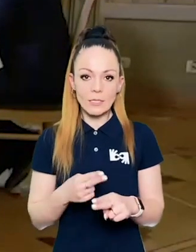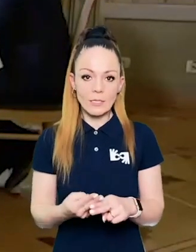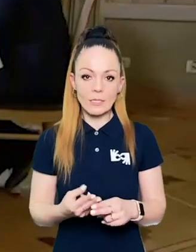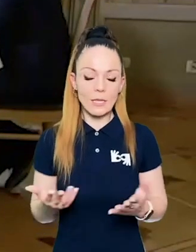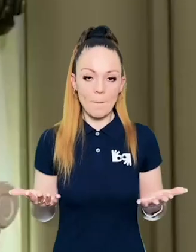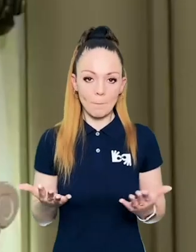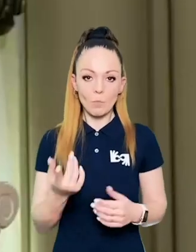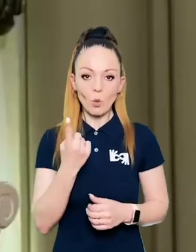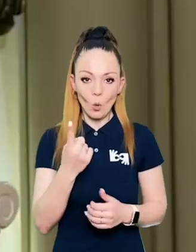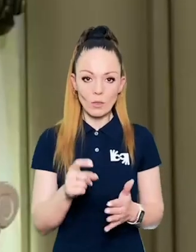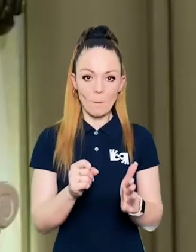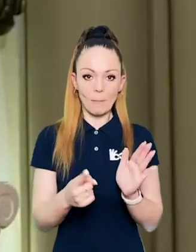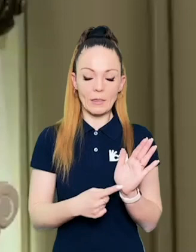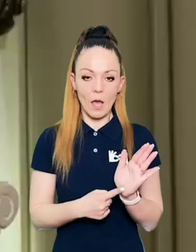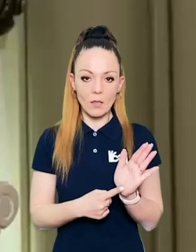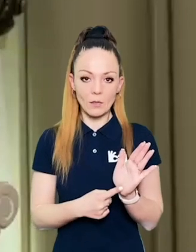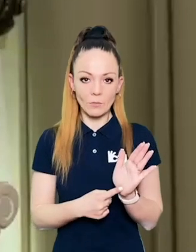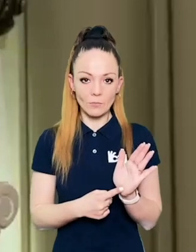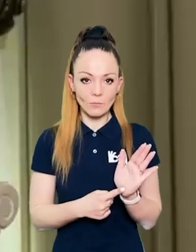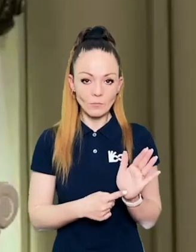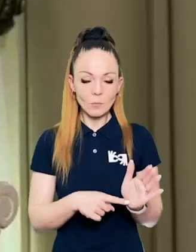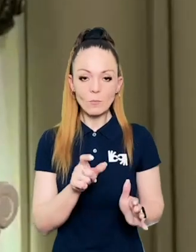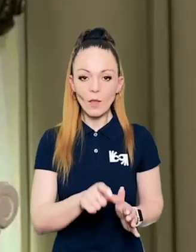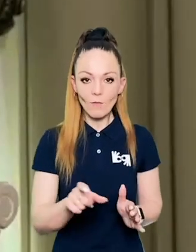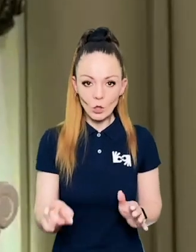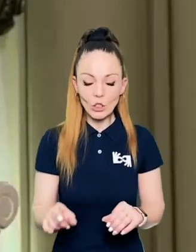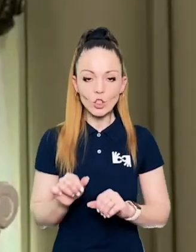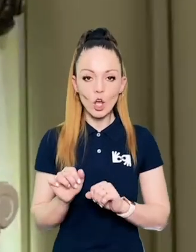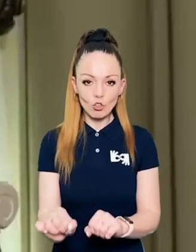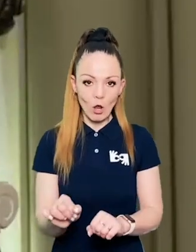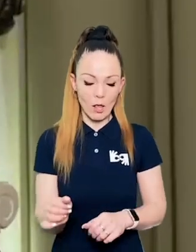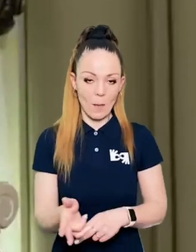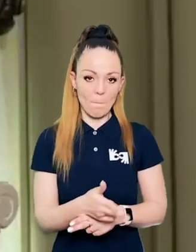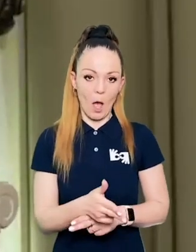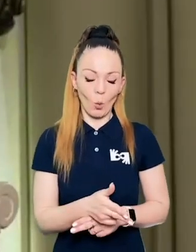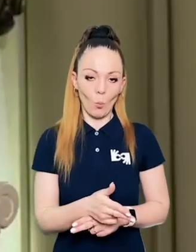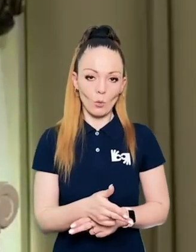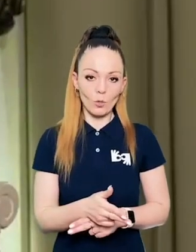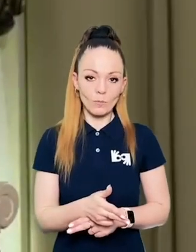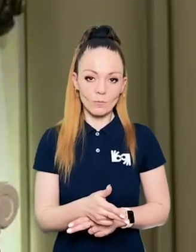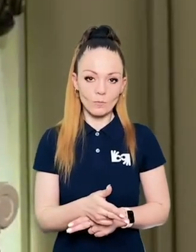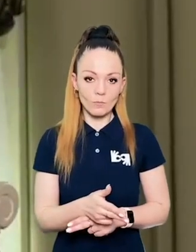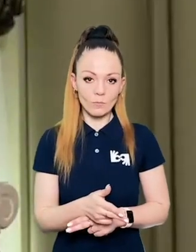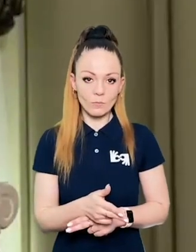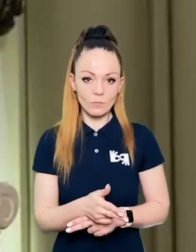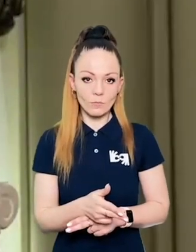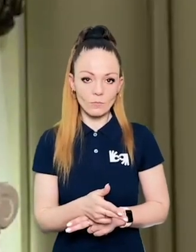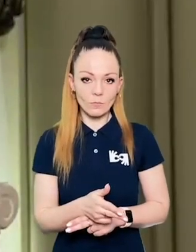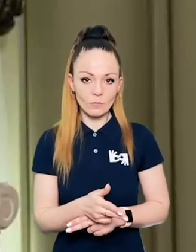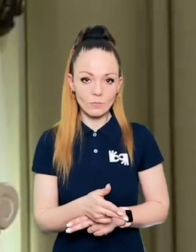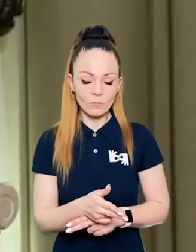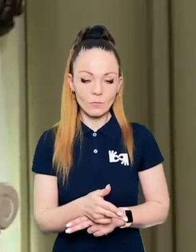це одне питання. Вони захищали Маріуполь.